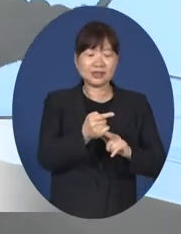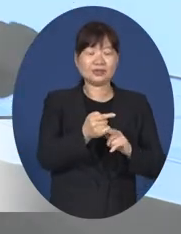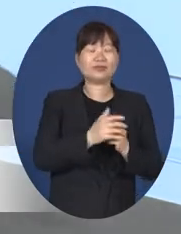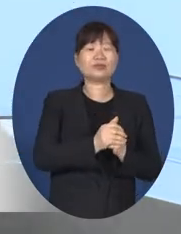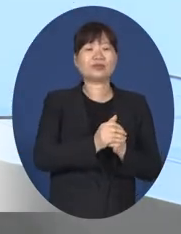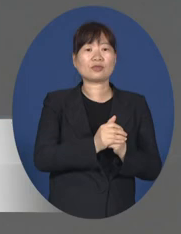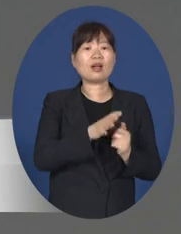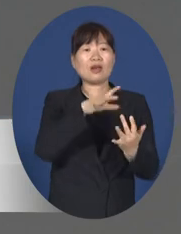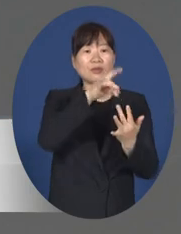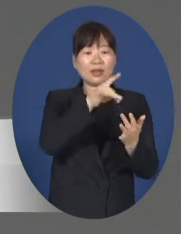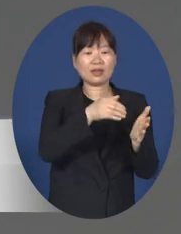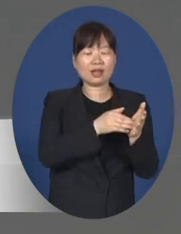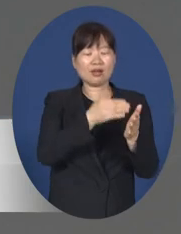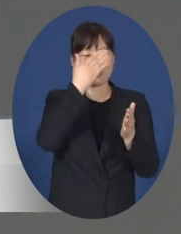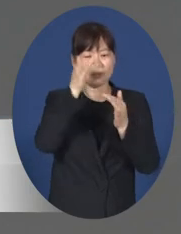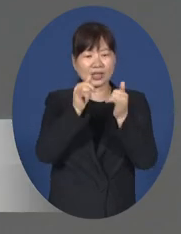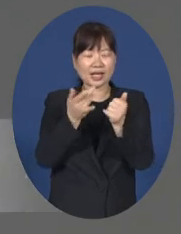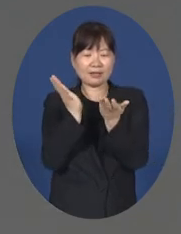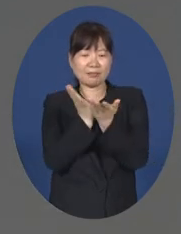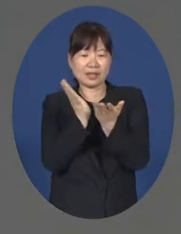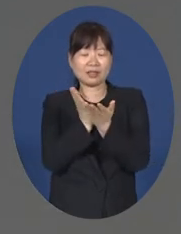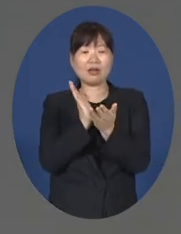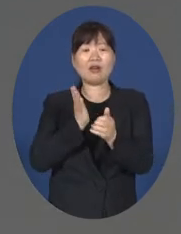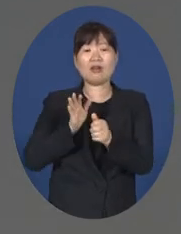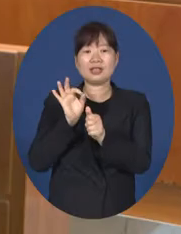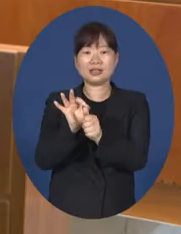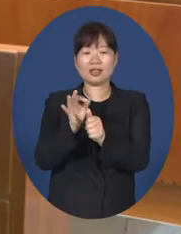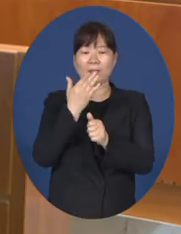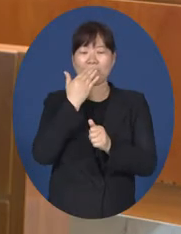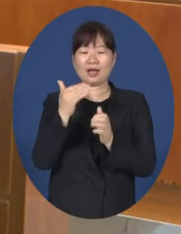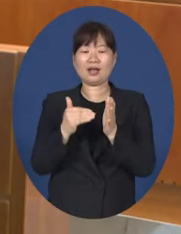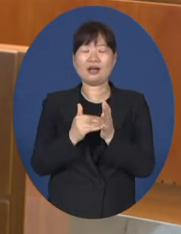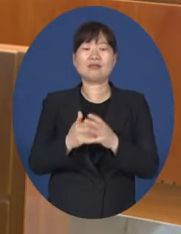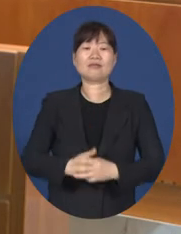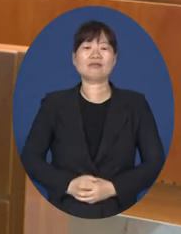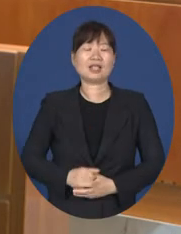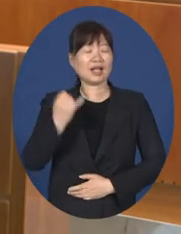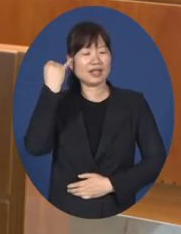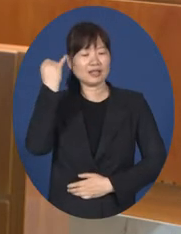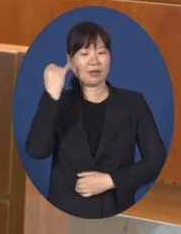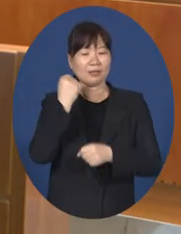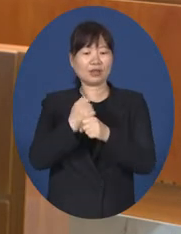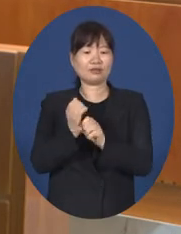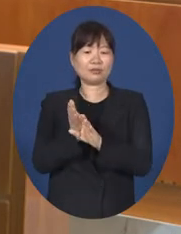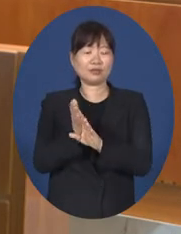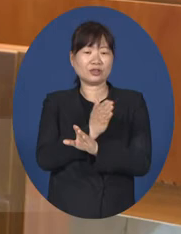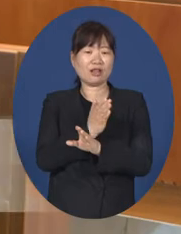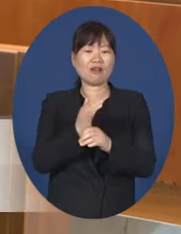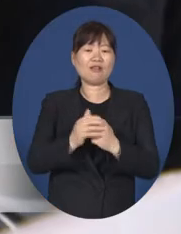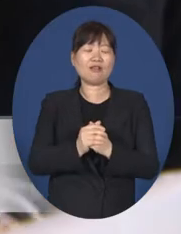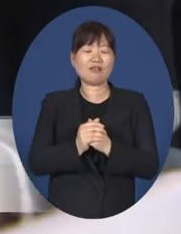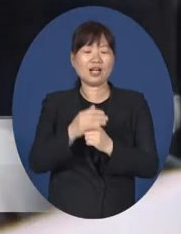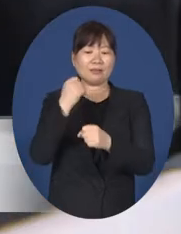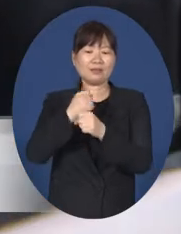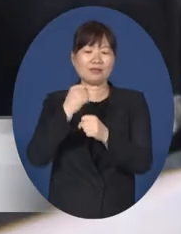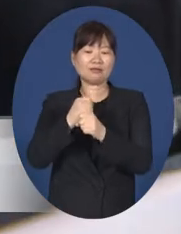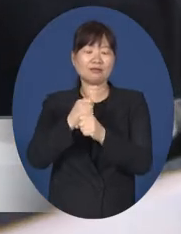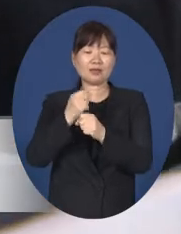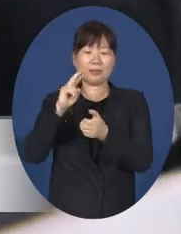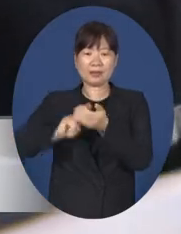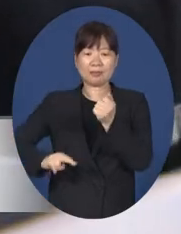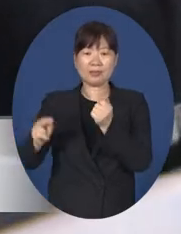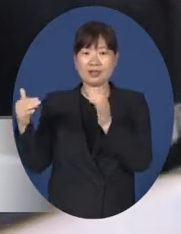위한 한층 더 세부적인 맞춤형 지원이 가능해졌습니다. 시제품 아이템 발굴부터 양산